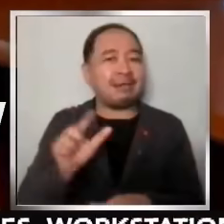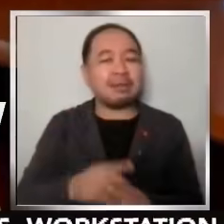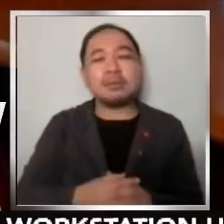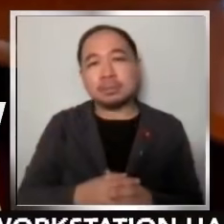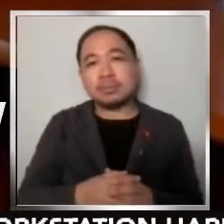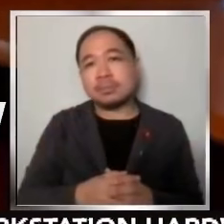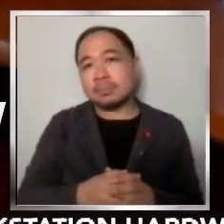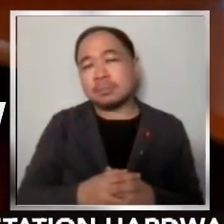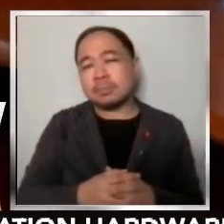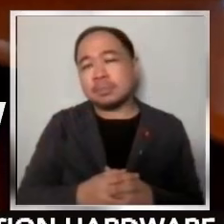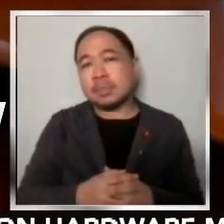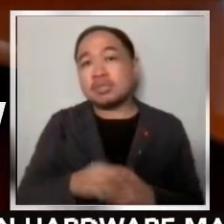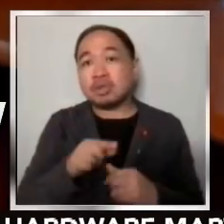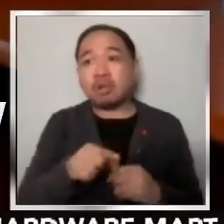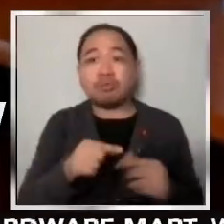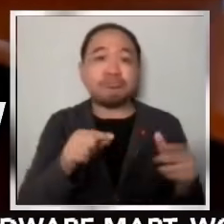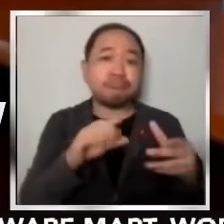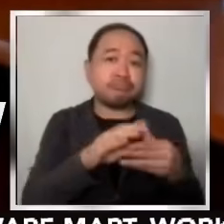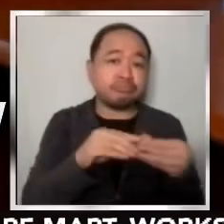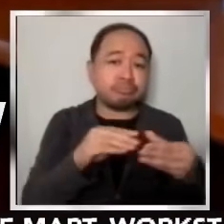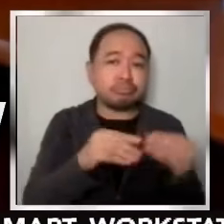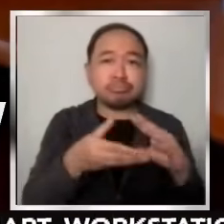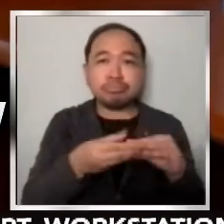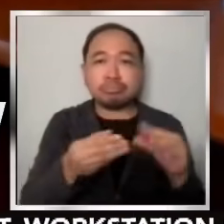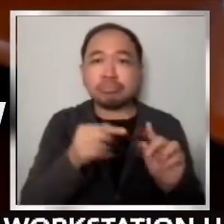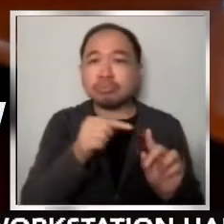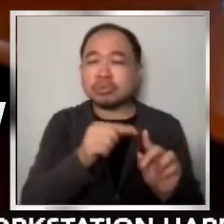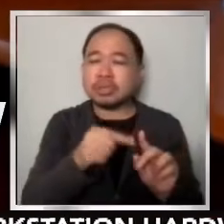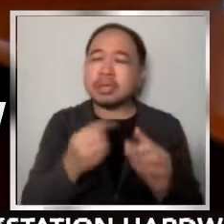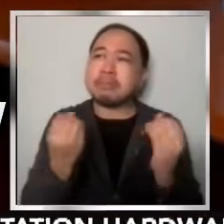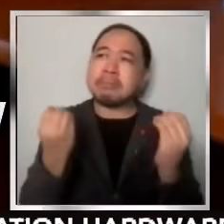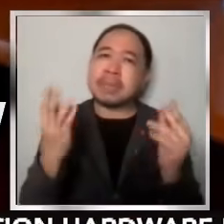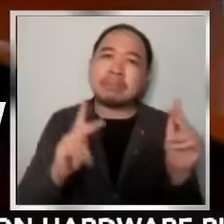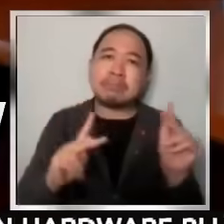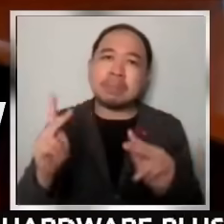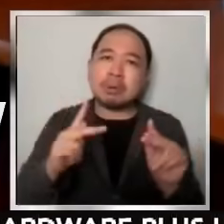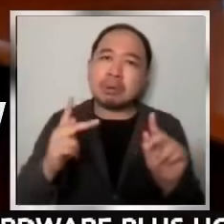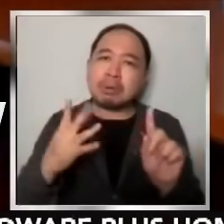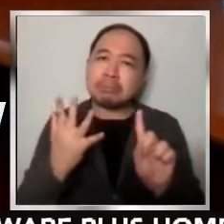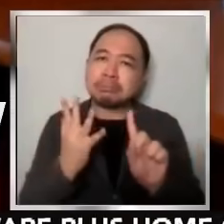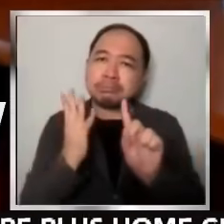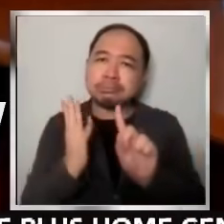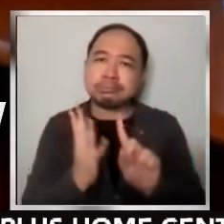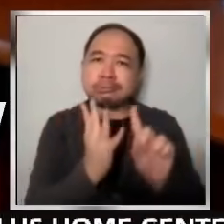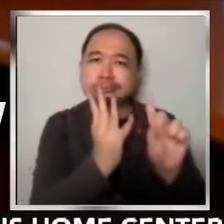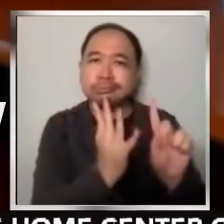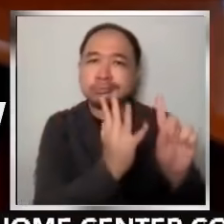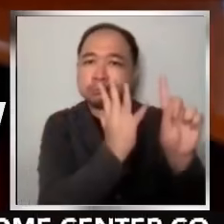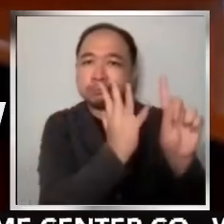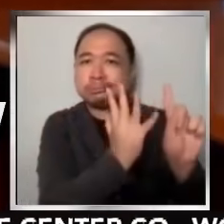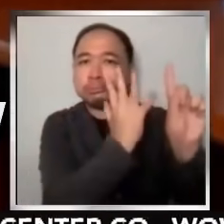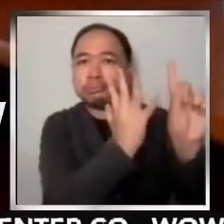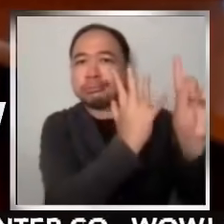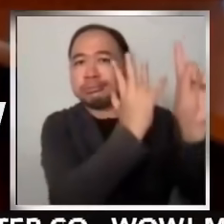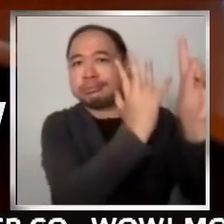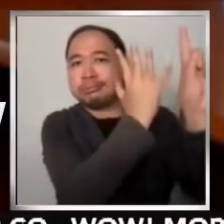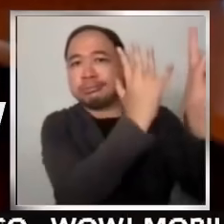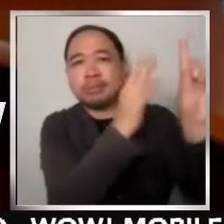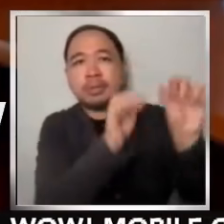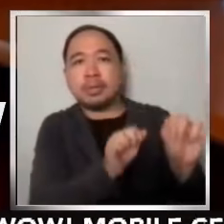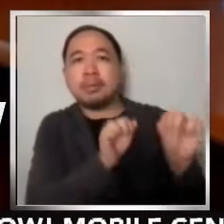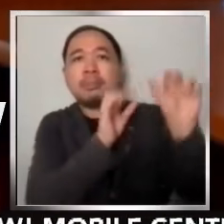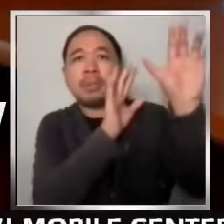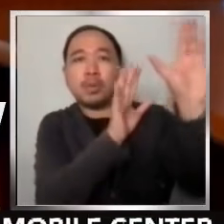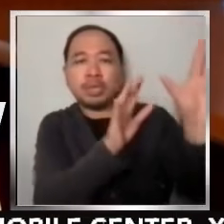statements, there was a mass exodus to the mountain by the thousands of members of the